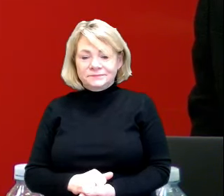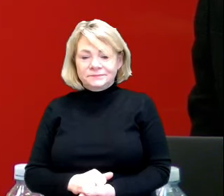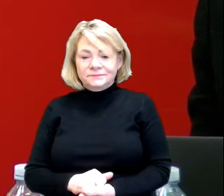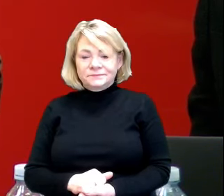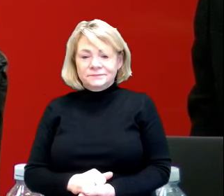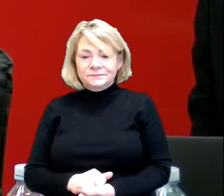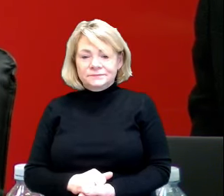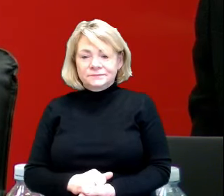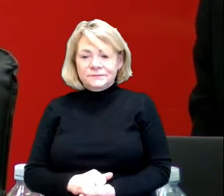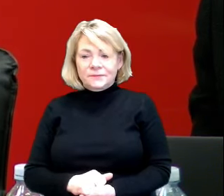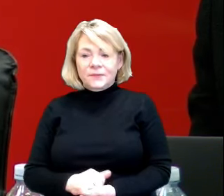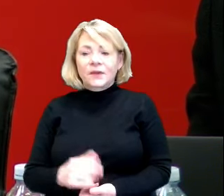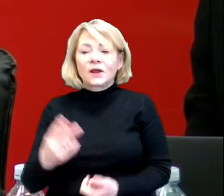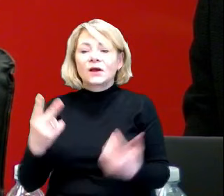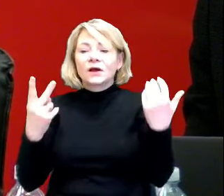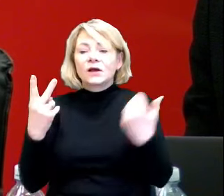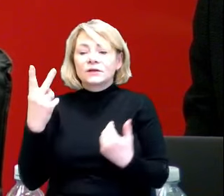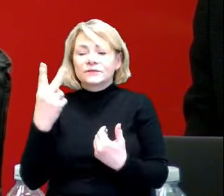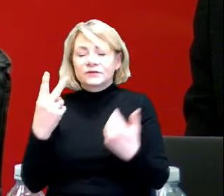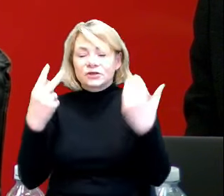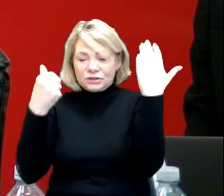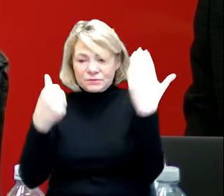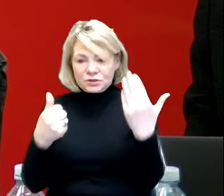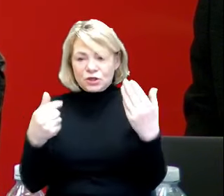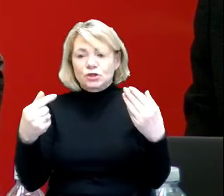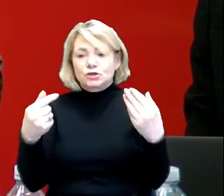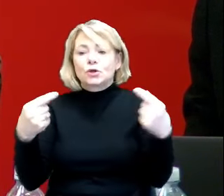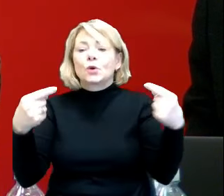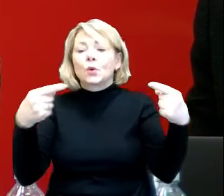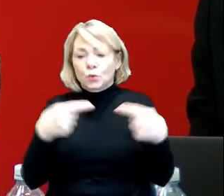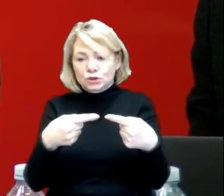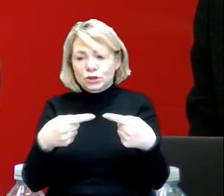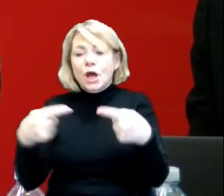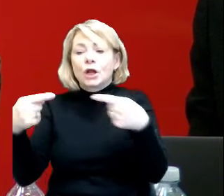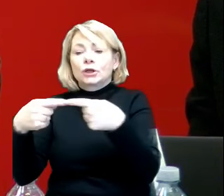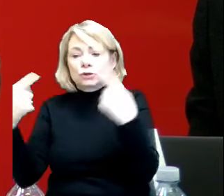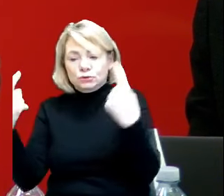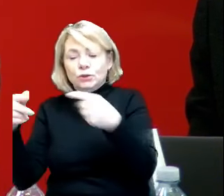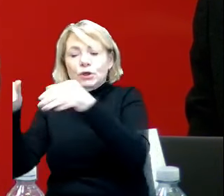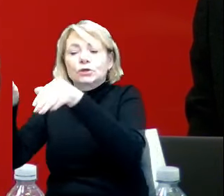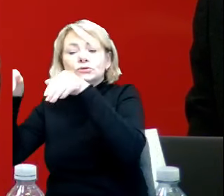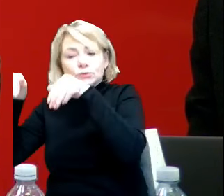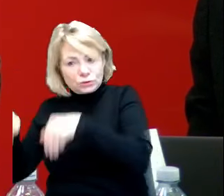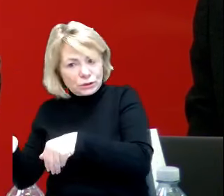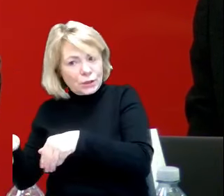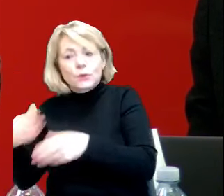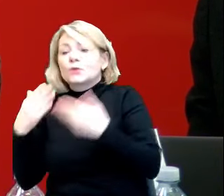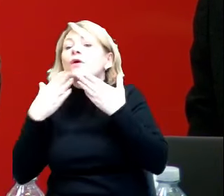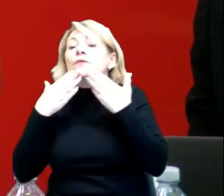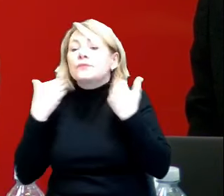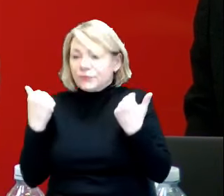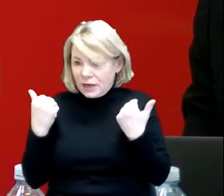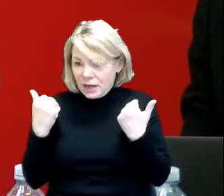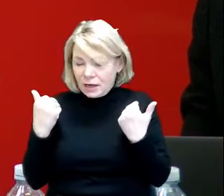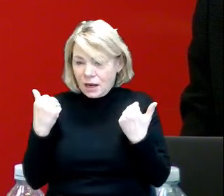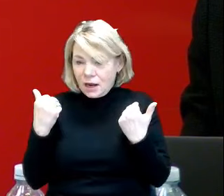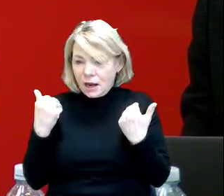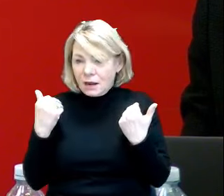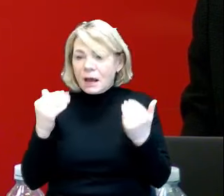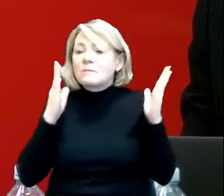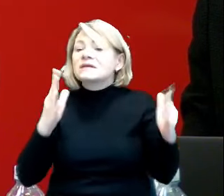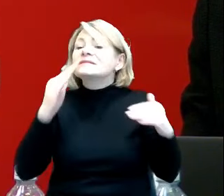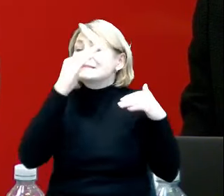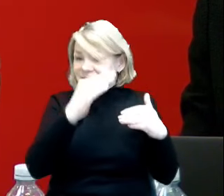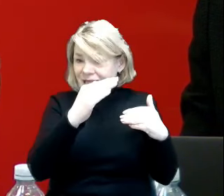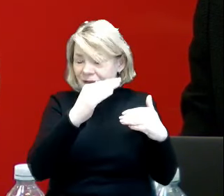26 pagal sistemą už prieš ir susilaikiusio nėra kas negalėjot per sistemą balsuoti kas už laura vaisiausk